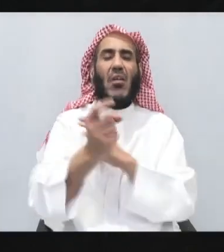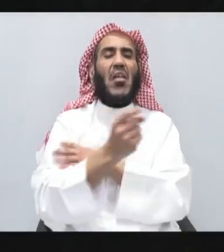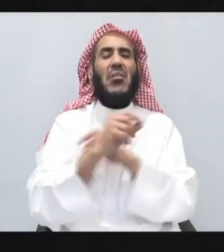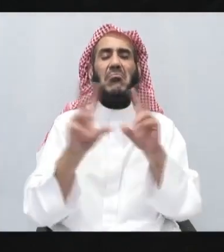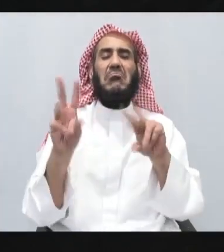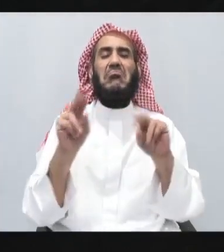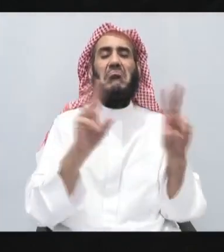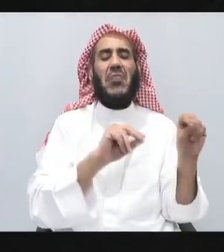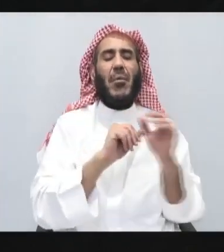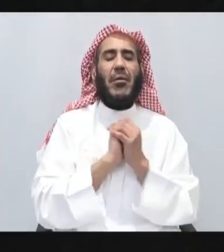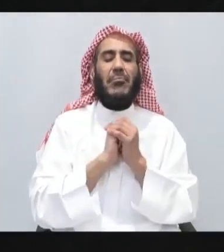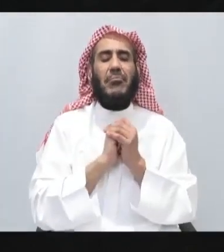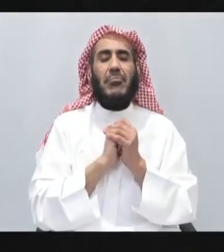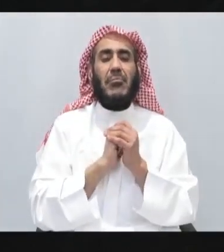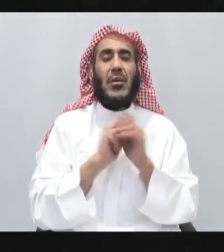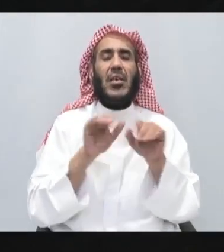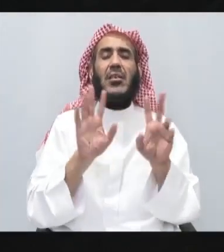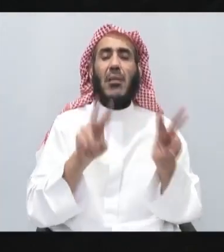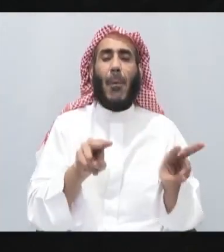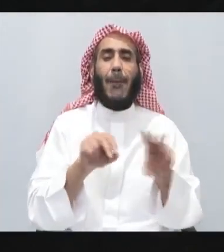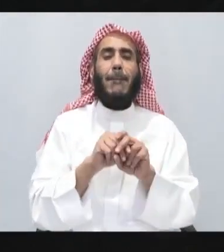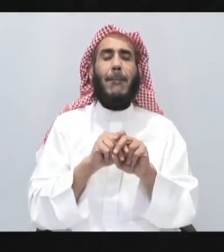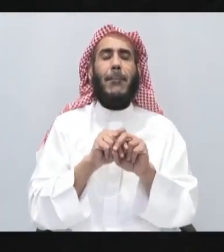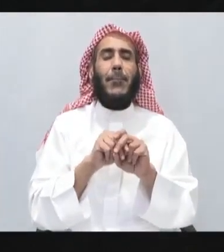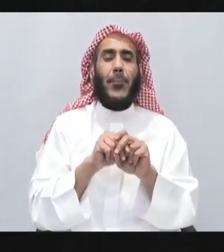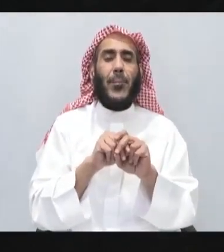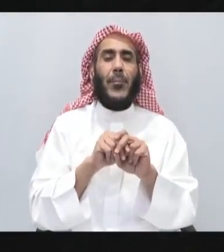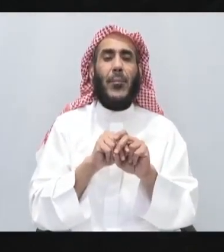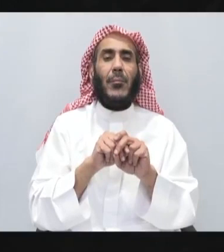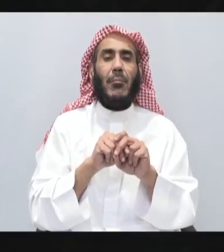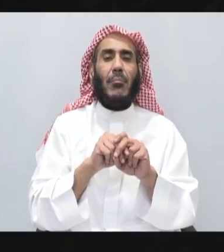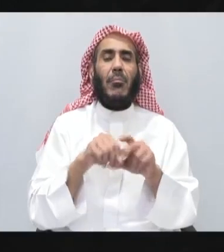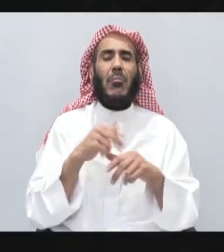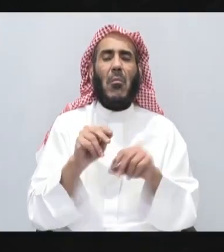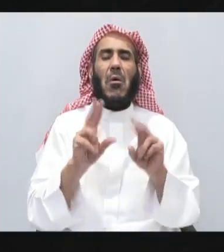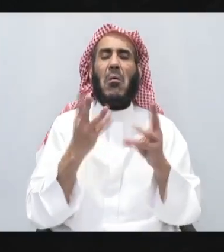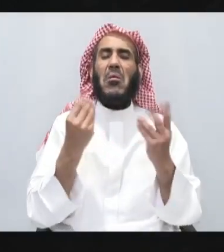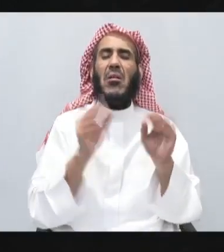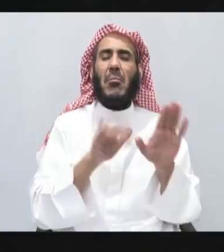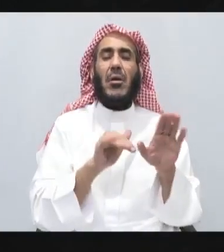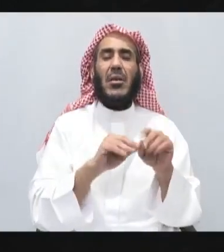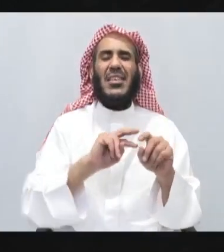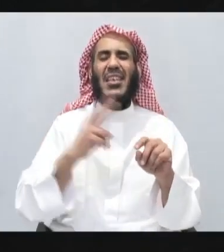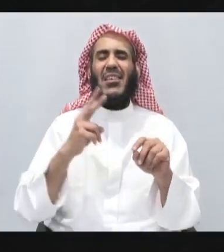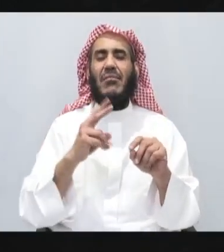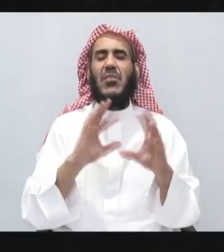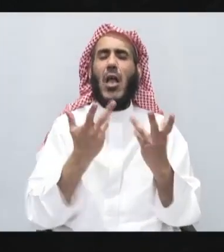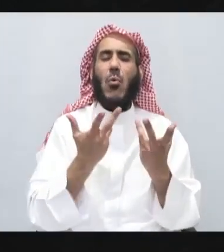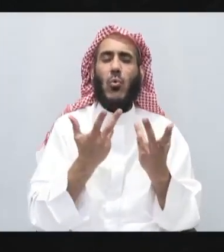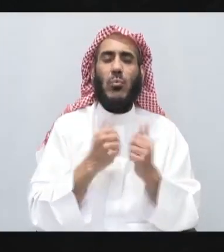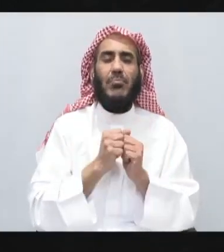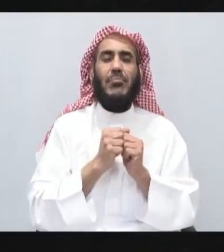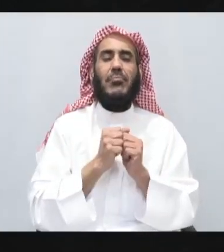و تبقى كما هي هي تبقى باعدادها كما هي ولكن تختلف في